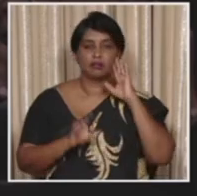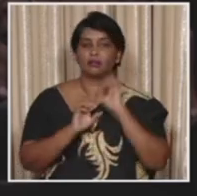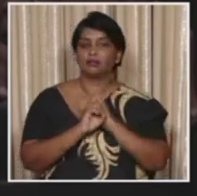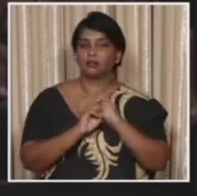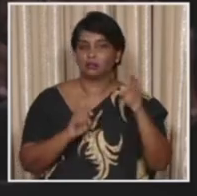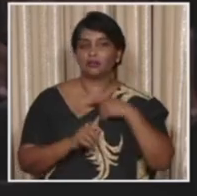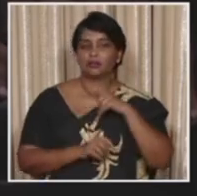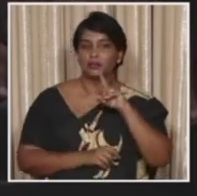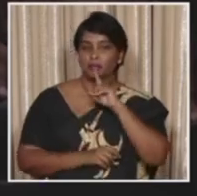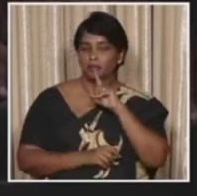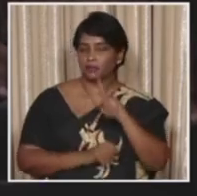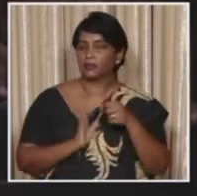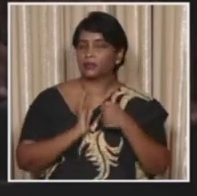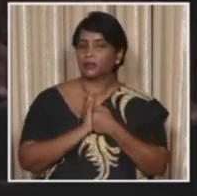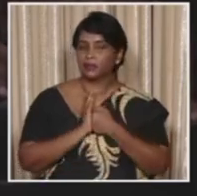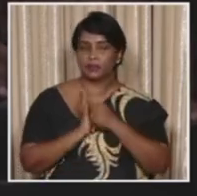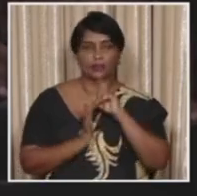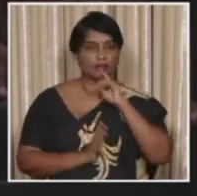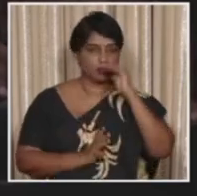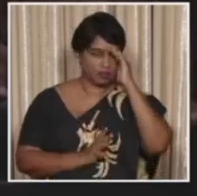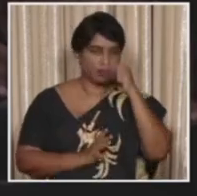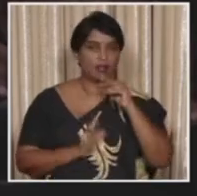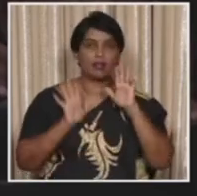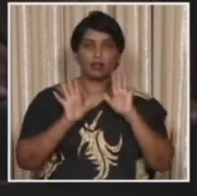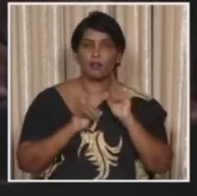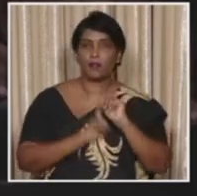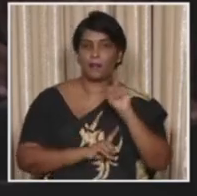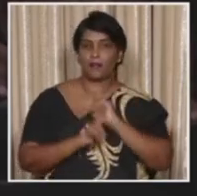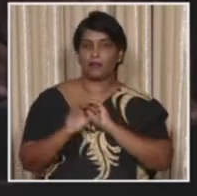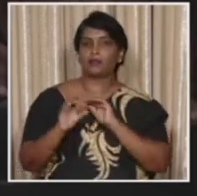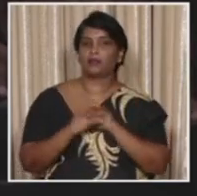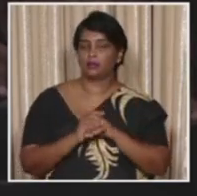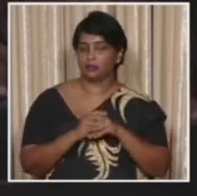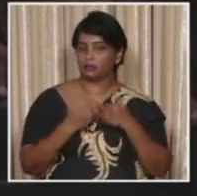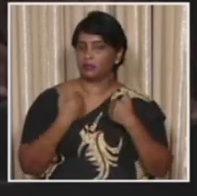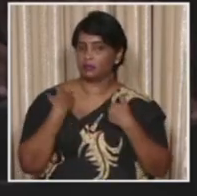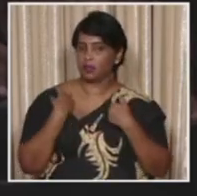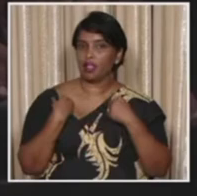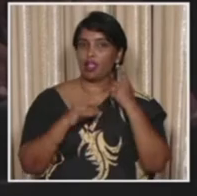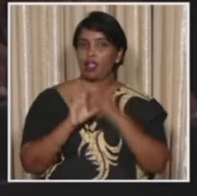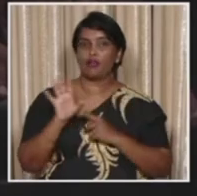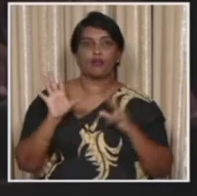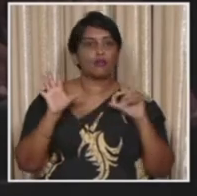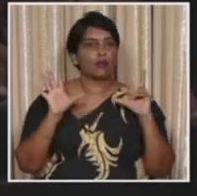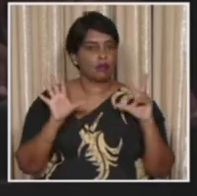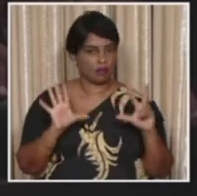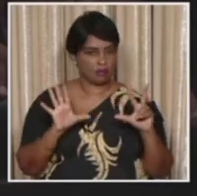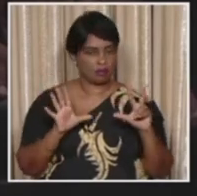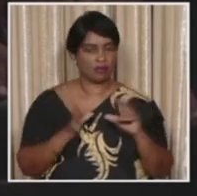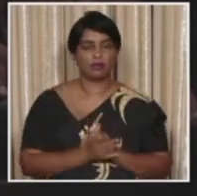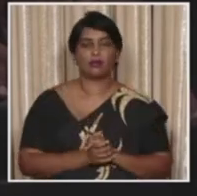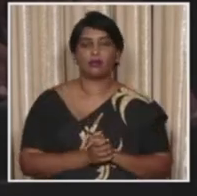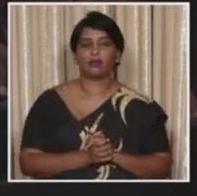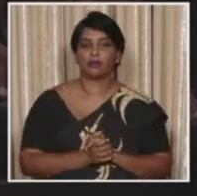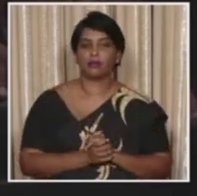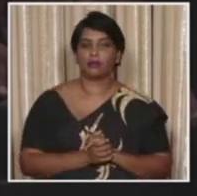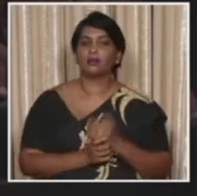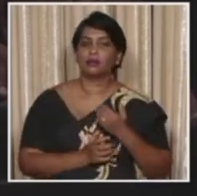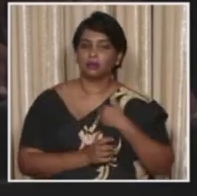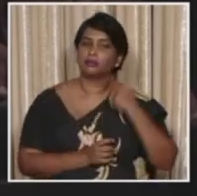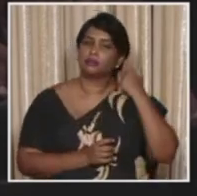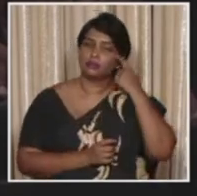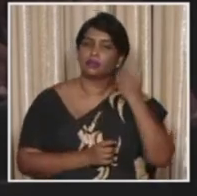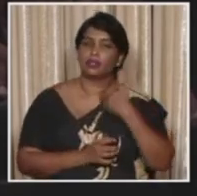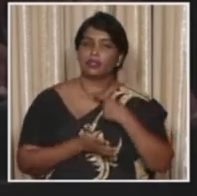mama illi mekare garu katana ya, kemudian mama ini pahlmi itu niujen elah dia mama aru dua tak asal nak khalaya. Mama hitono amake